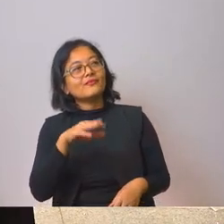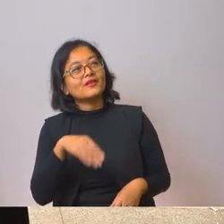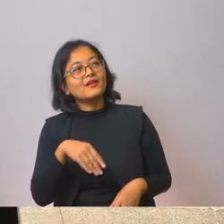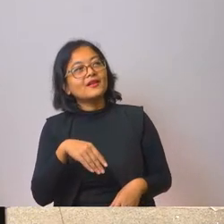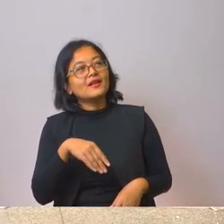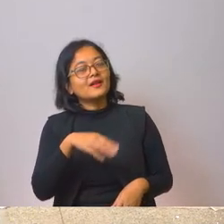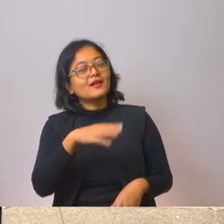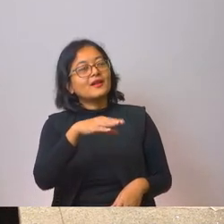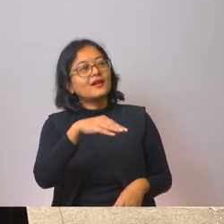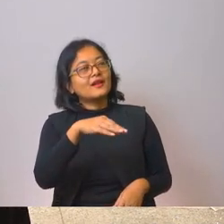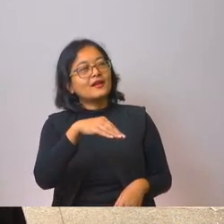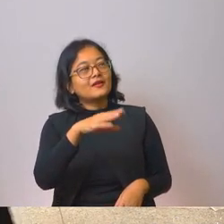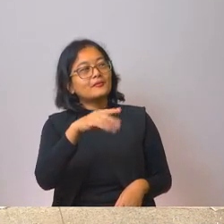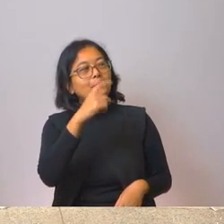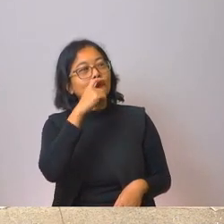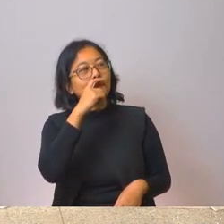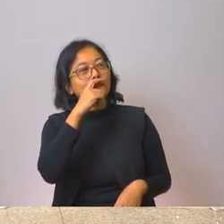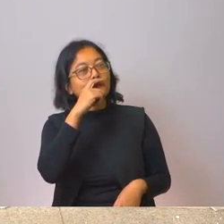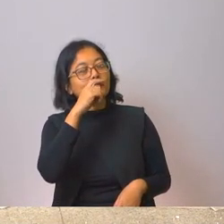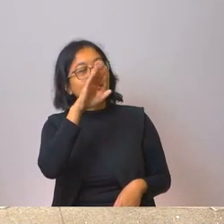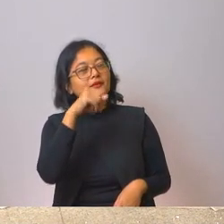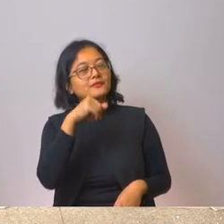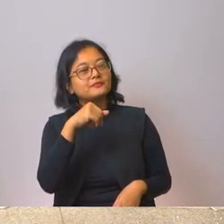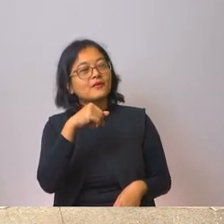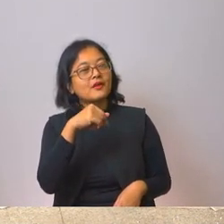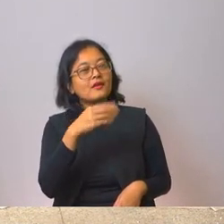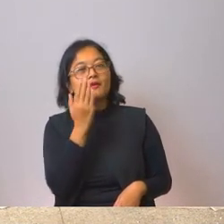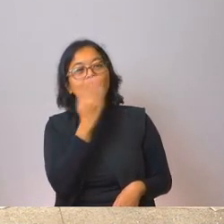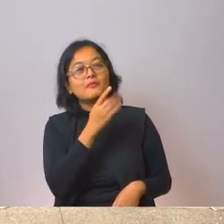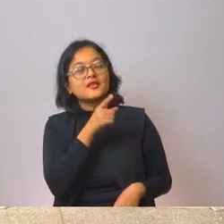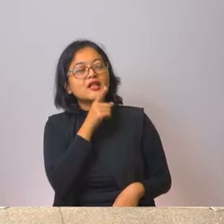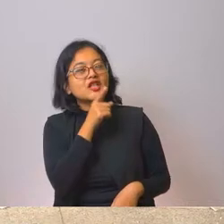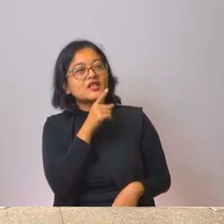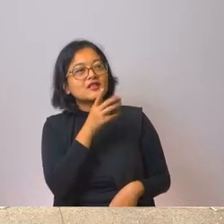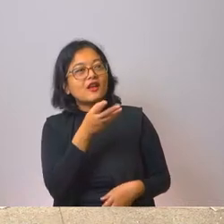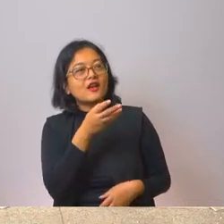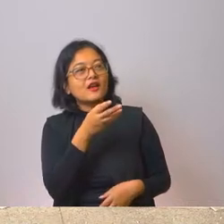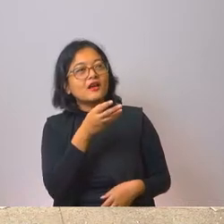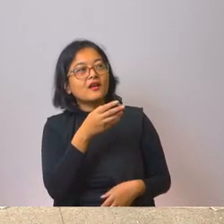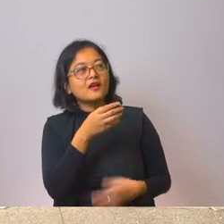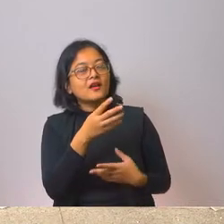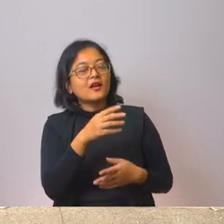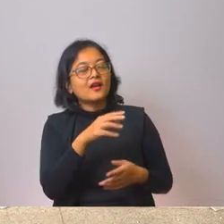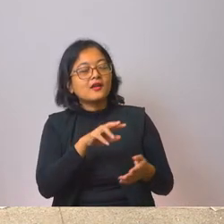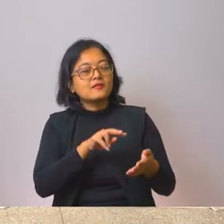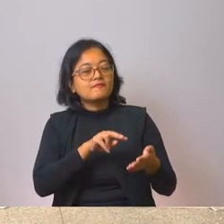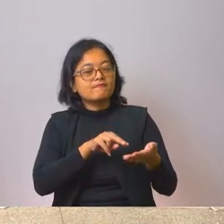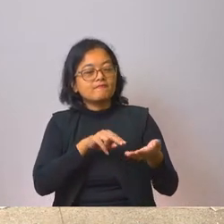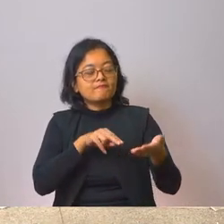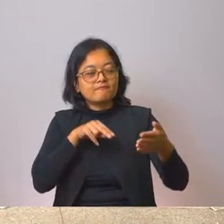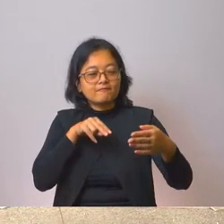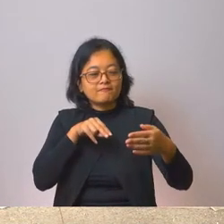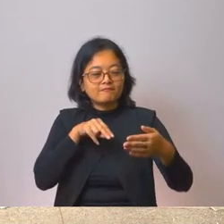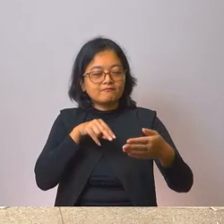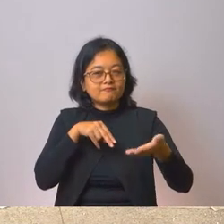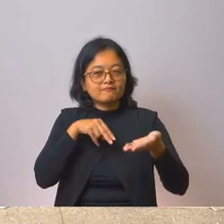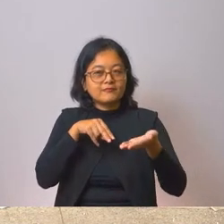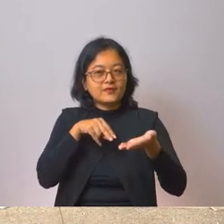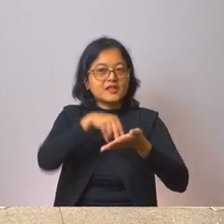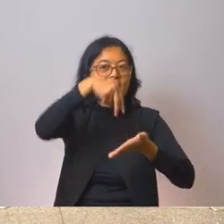Bahasa Indonesianya kejedak. Tahu Bapak Ibu kejedak? Jatuh dengan kepala...